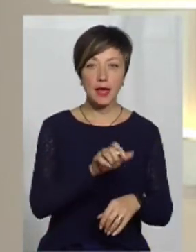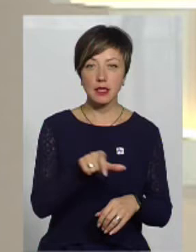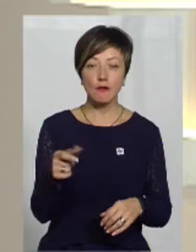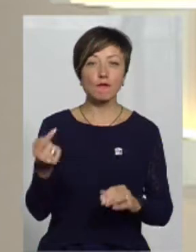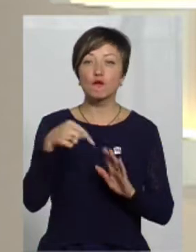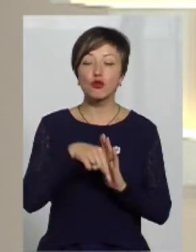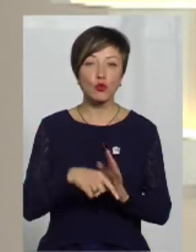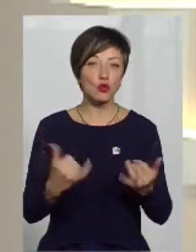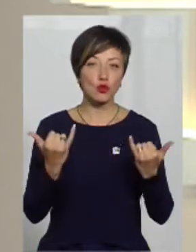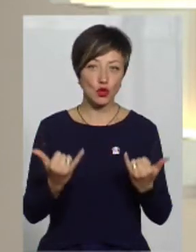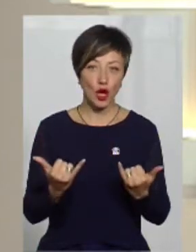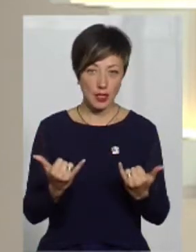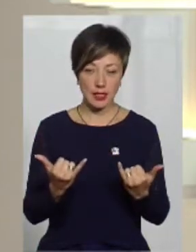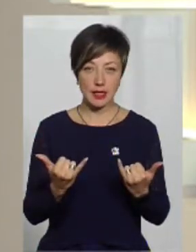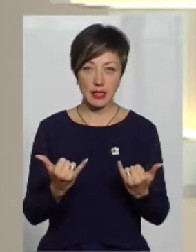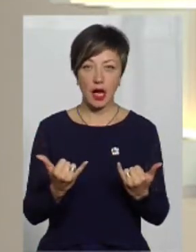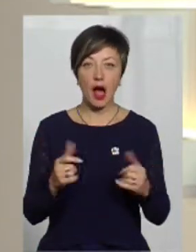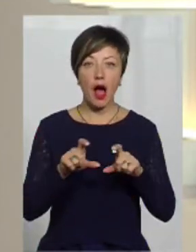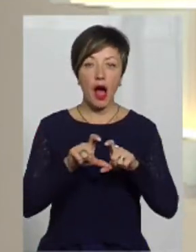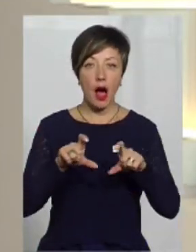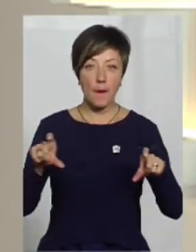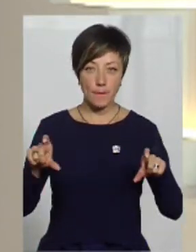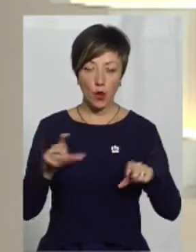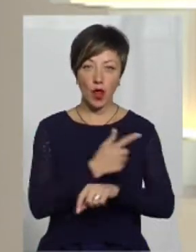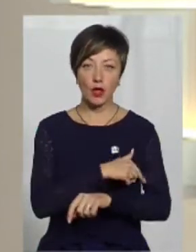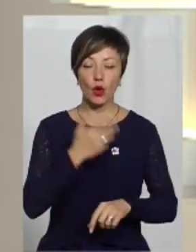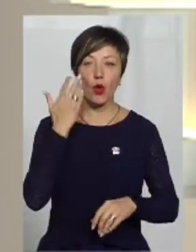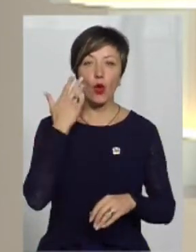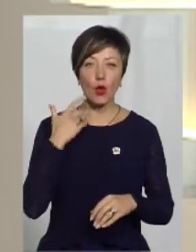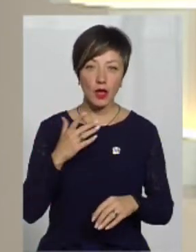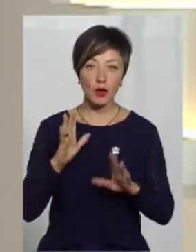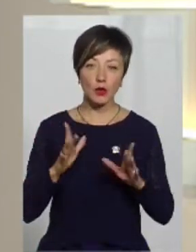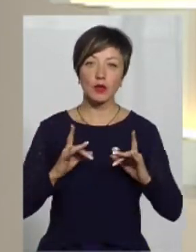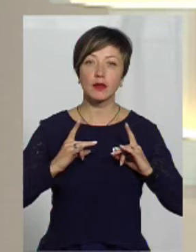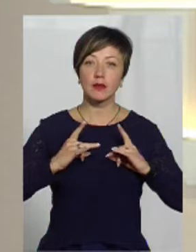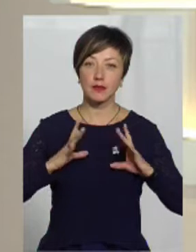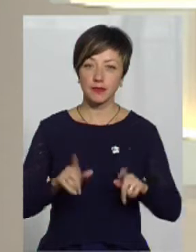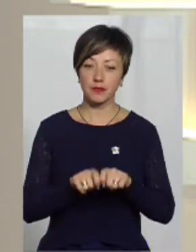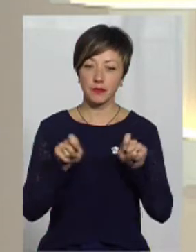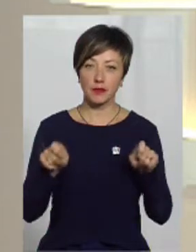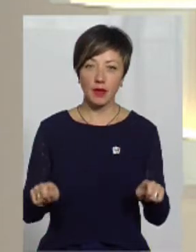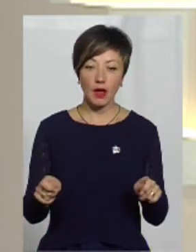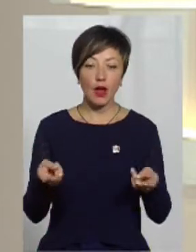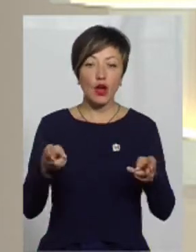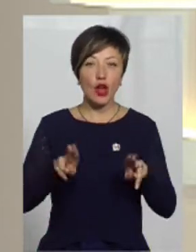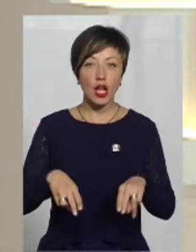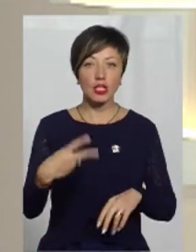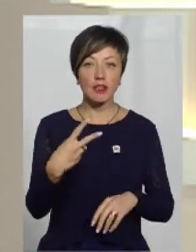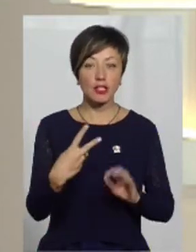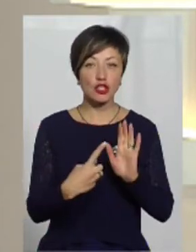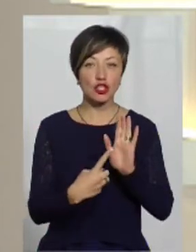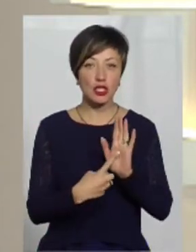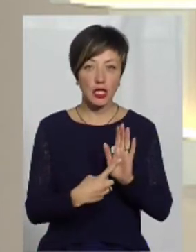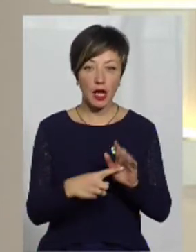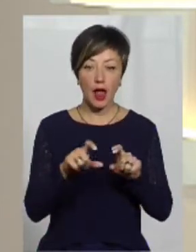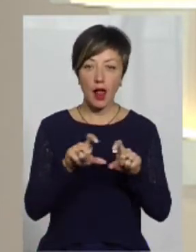чому полягає сучасність амбулаторії? Та коли справлятимуть новосілля у решті